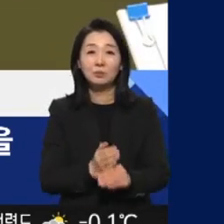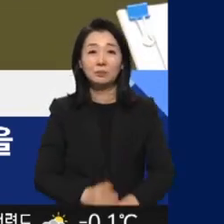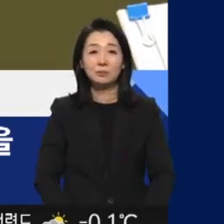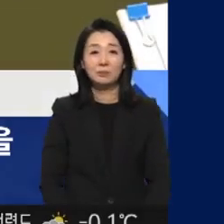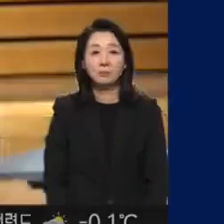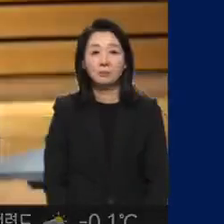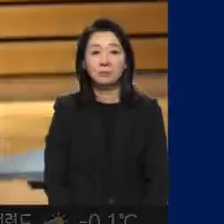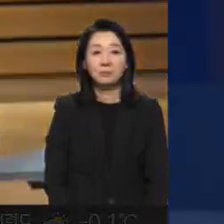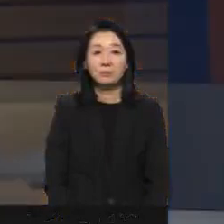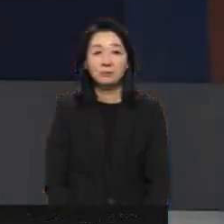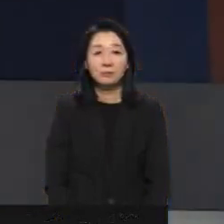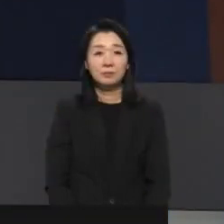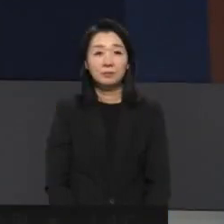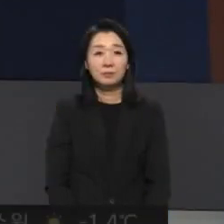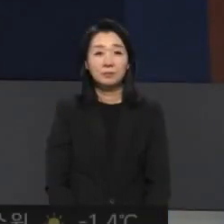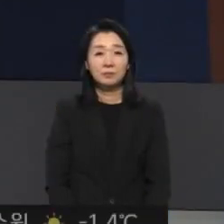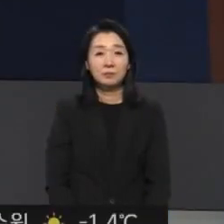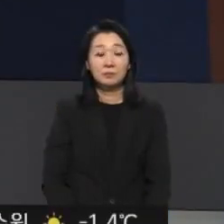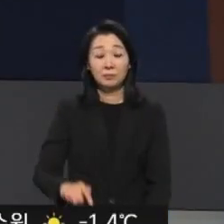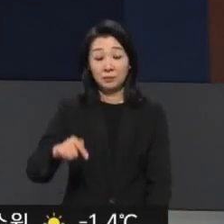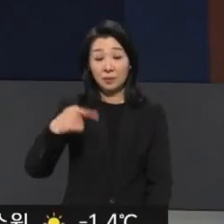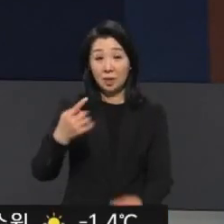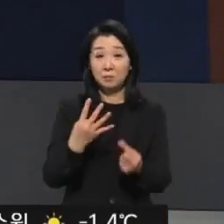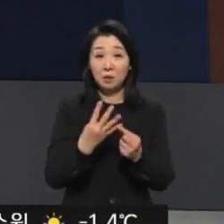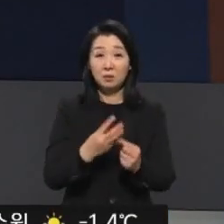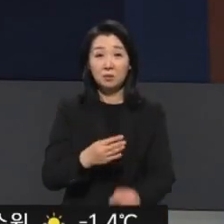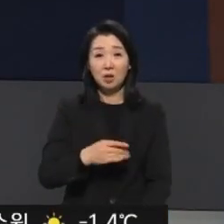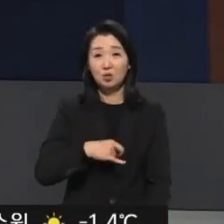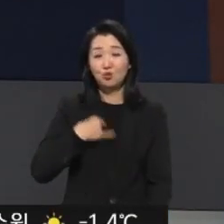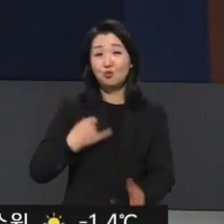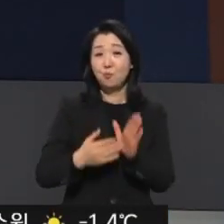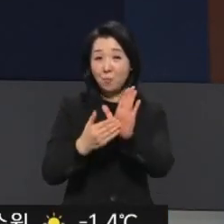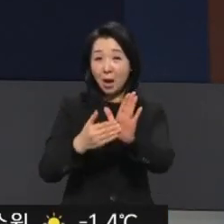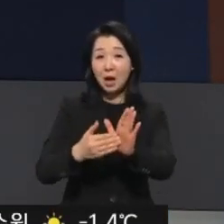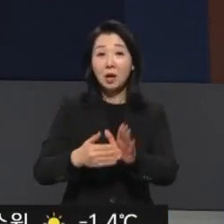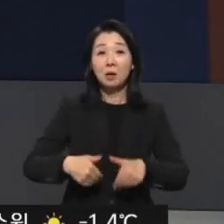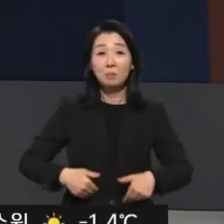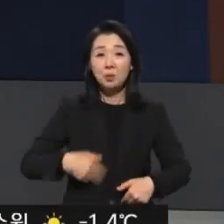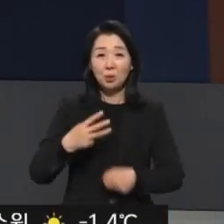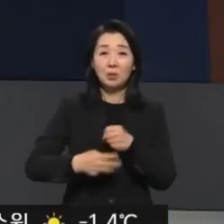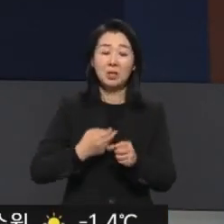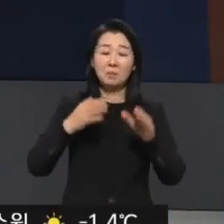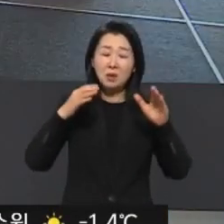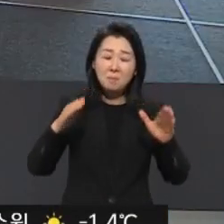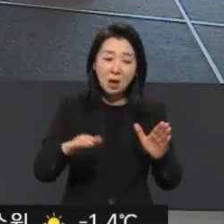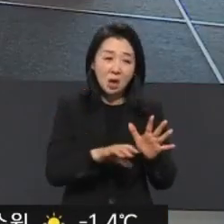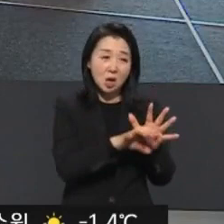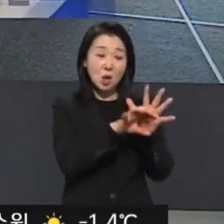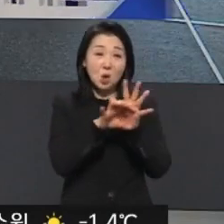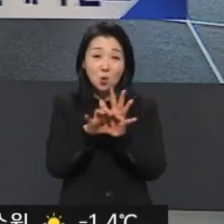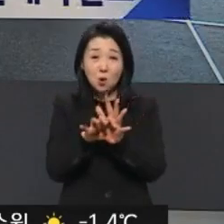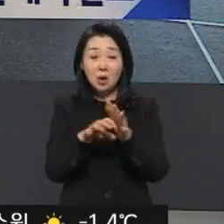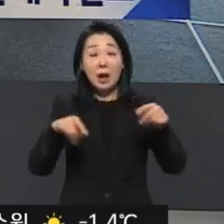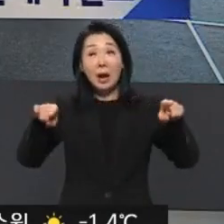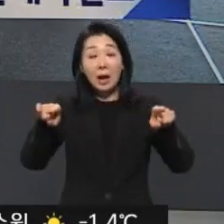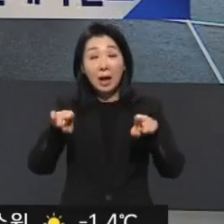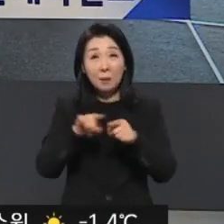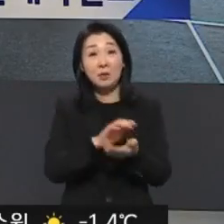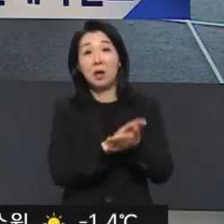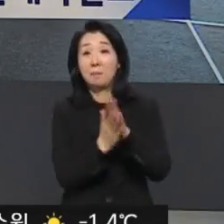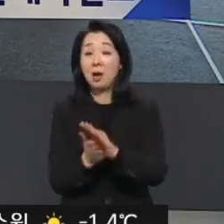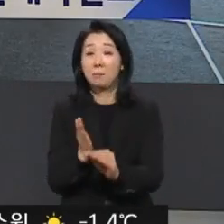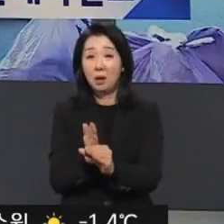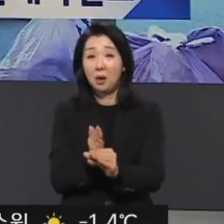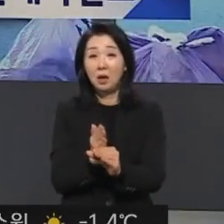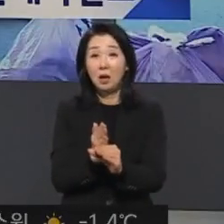듭니다. 네, 다음 픽은 중국을 막아랍니다. 3년 만에 위드 코로나로 전환한 중국입니다. 그와